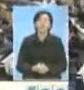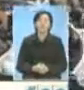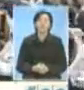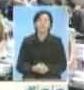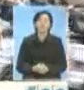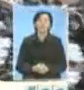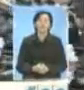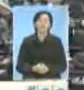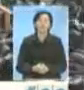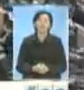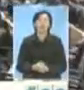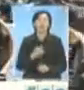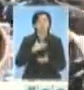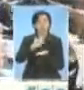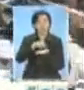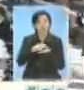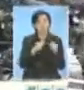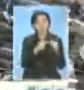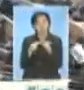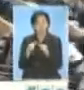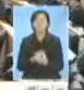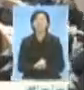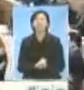เพื่อไม่ให้เป็นการเสียเวลาผมมีอีกเรื่องนึงครับท่านประธาน